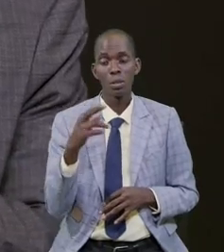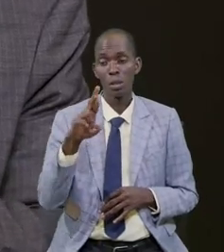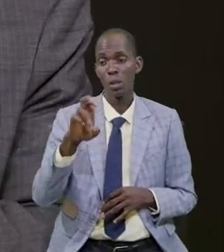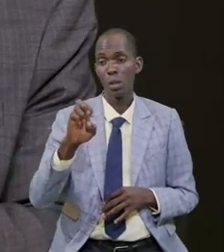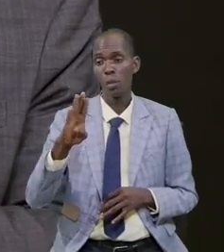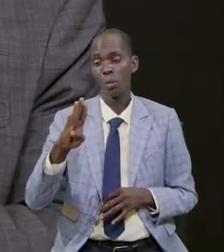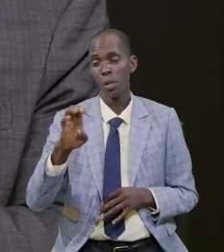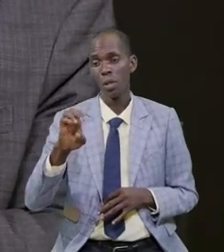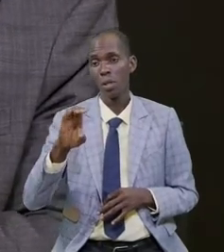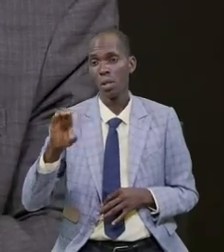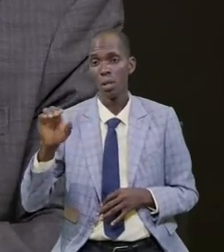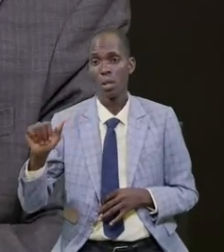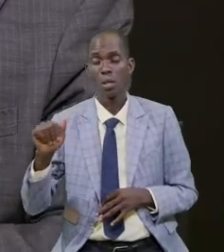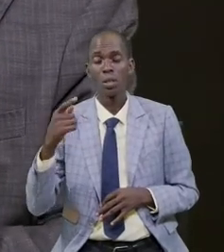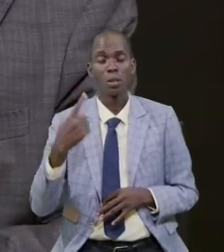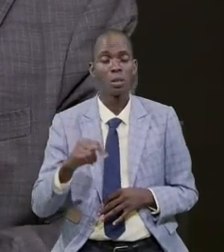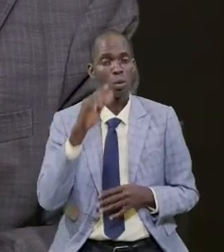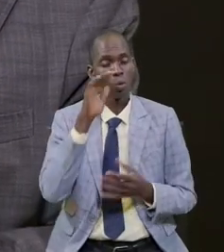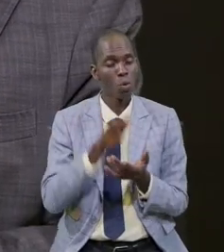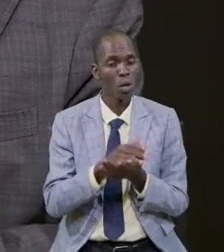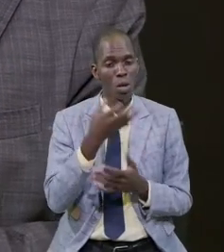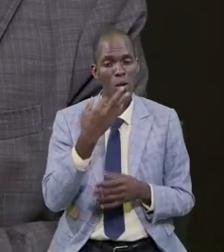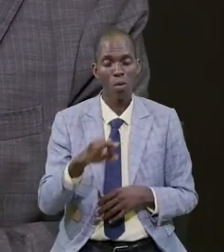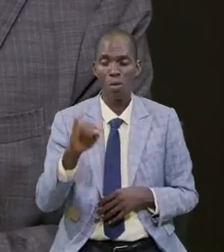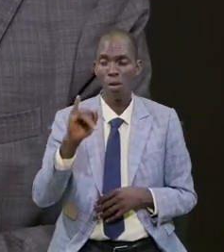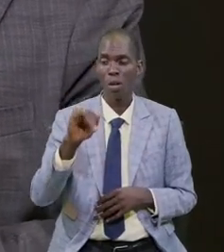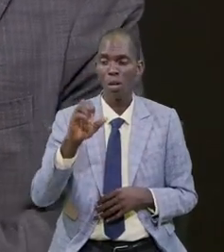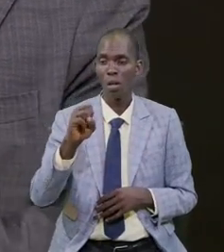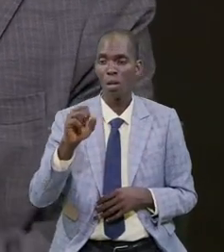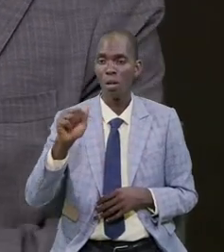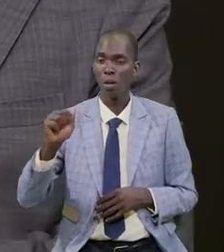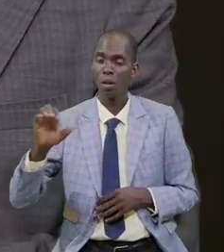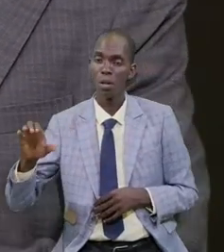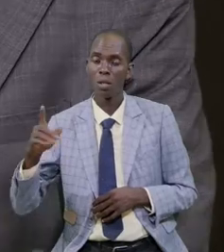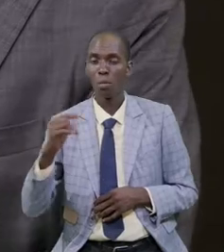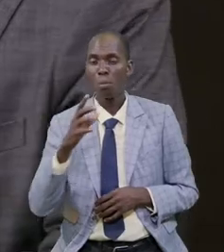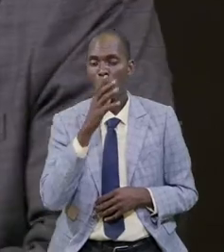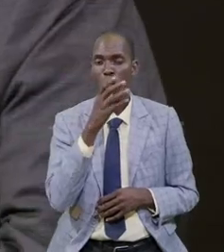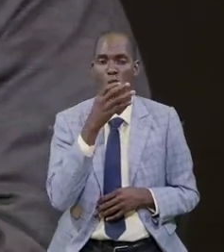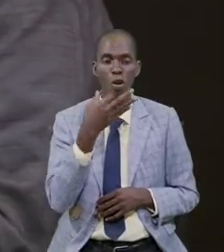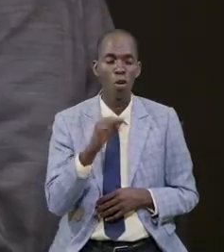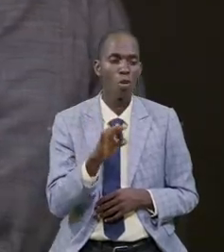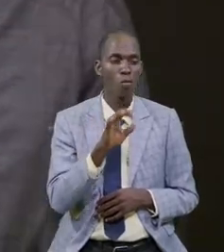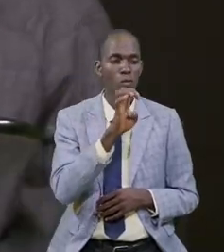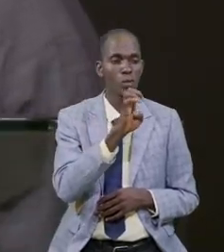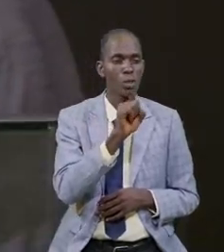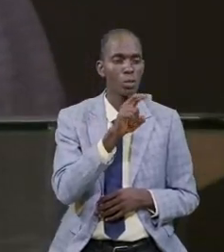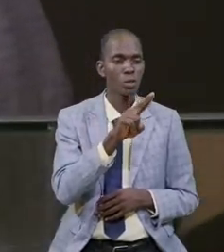d'Isaac, la mère d'Ésaü et de Jacob.